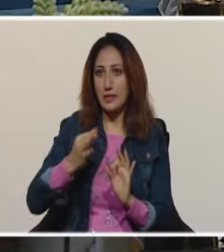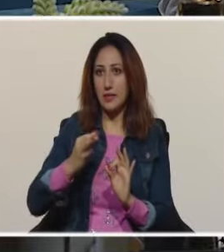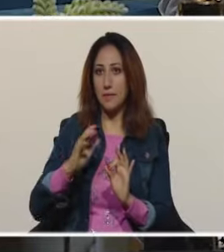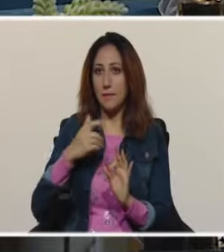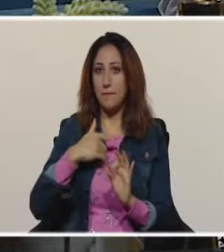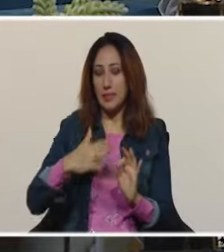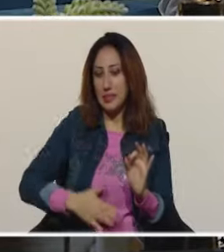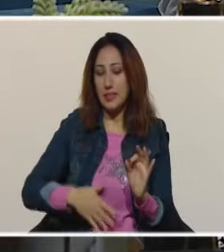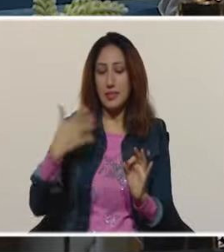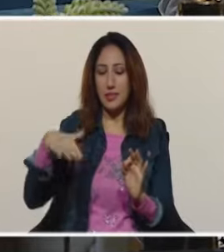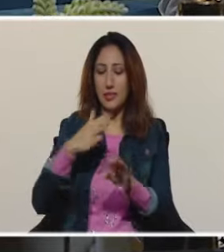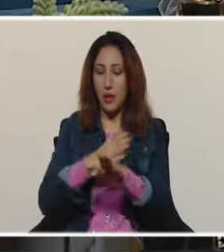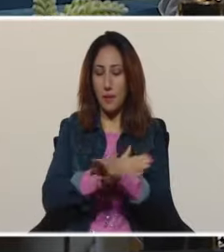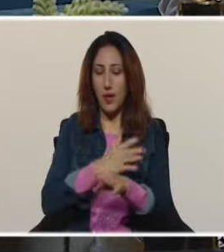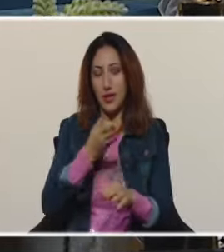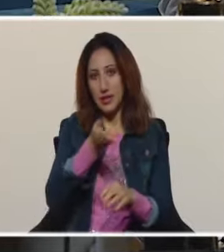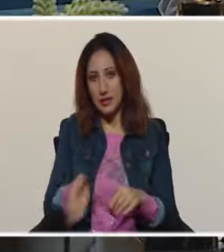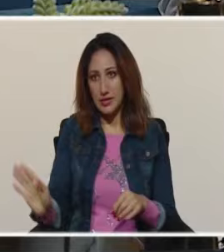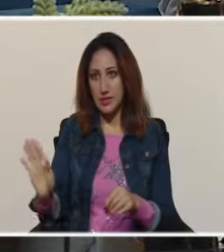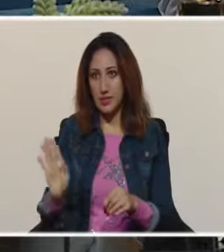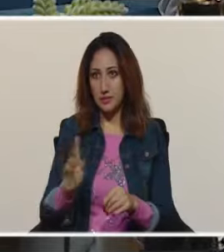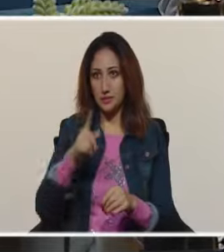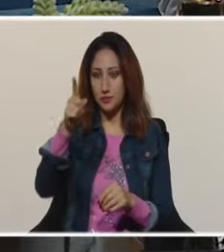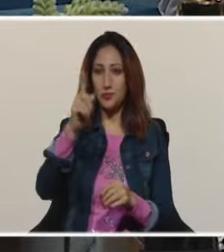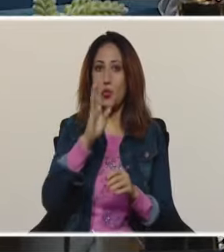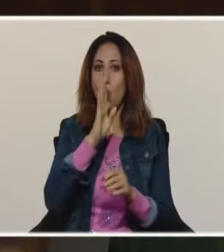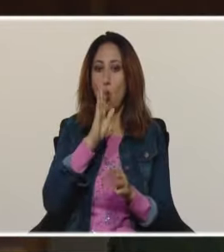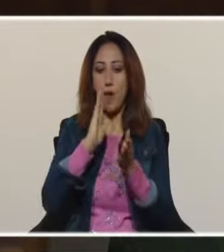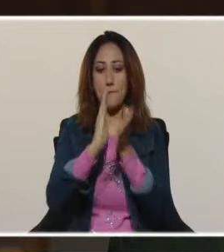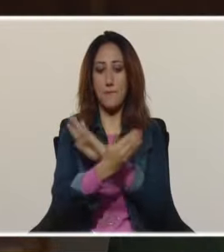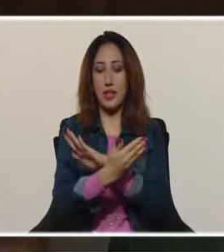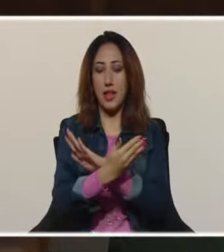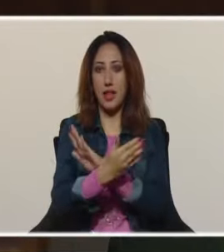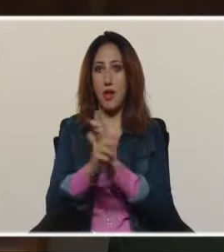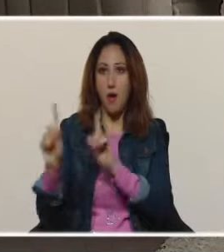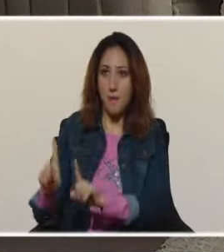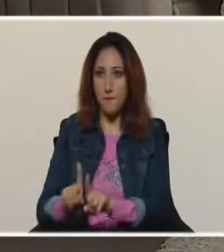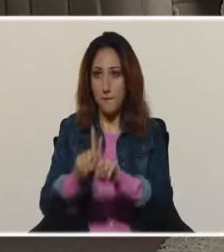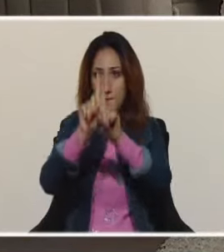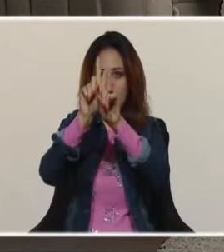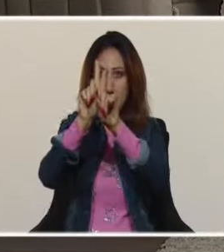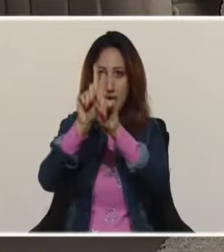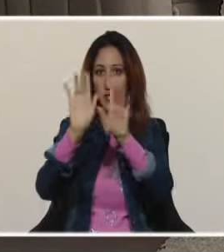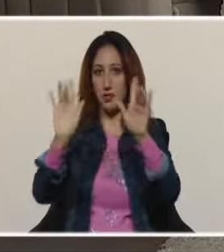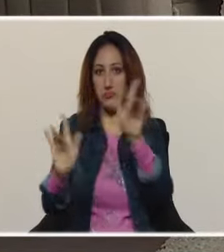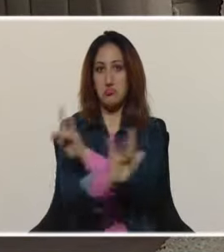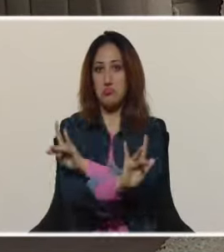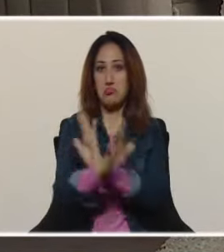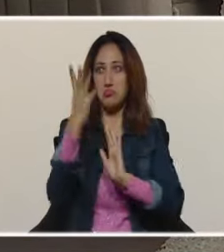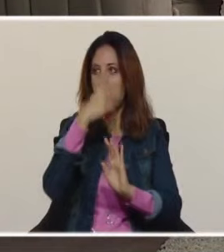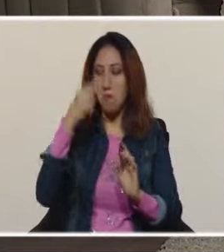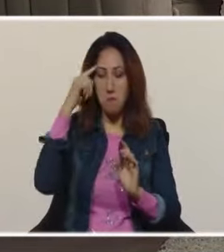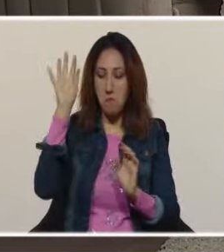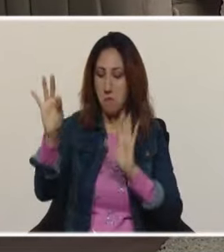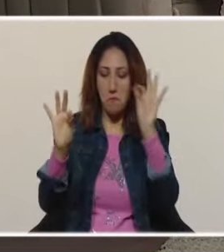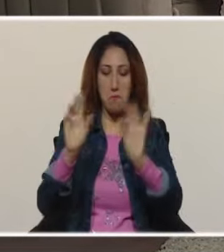وعايز انزل. هتنزلي عادي جدا، انا طبعا هنقابل بعض تحت وهنبدل وهنطلع مع بعض، انت تقعدي مكاني وانا هقعد مكانك وهنحل الامتحان عادي